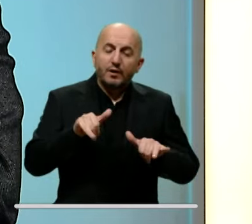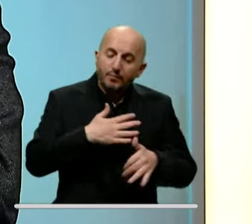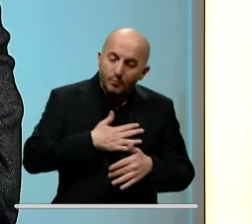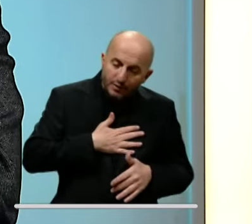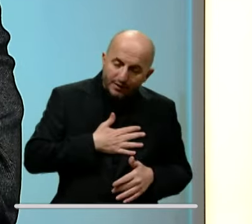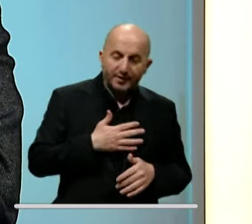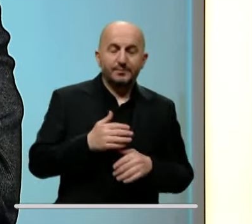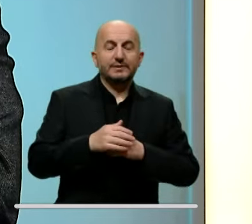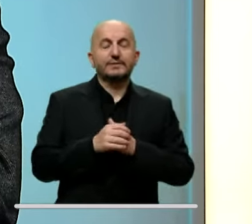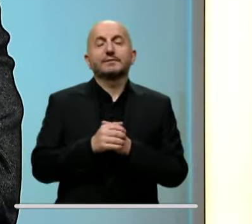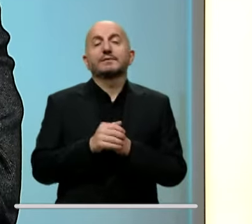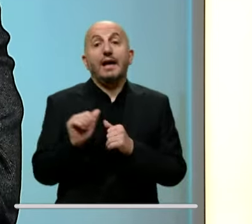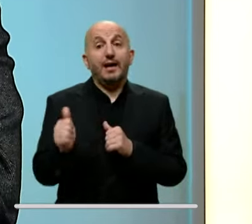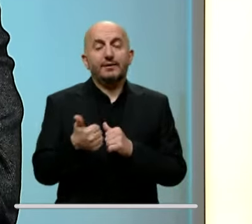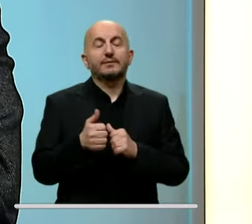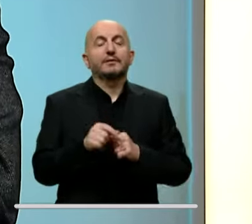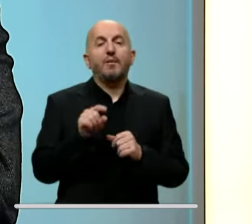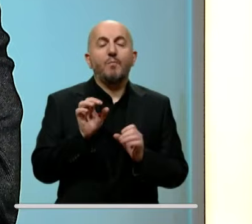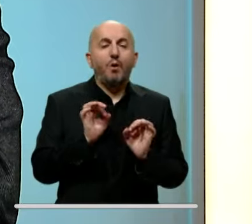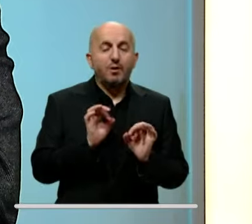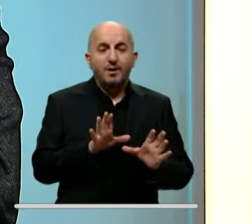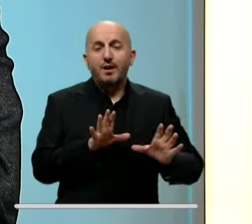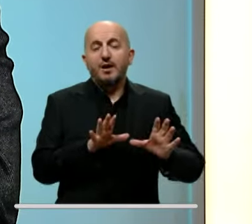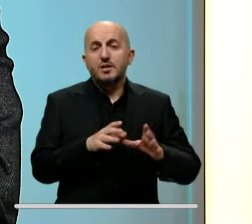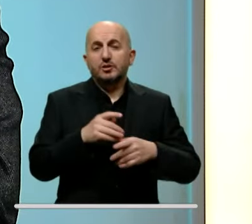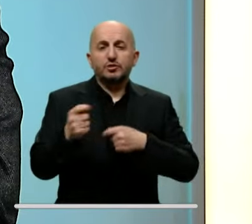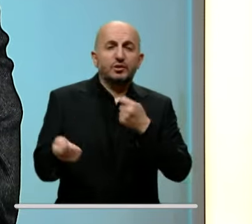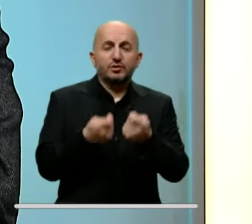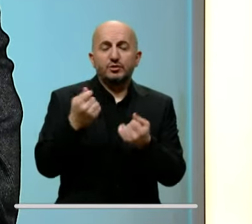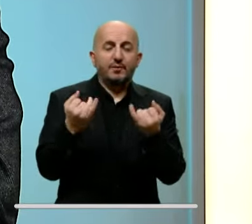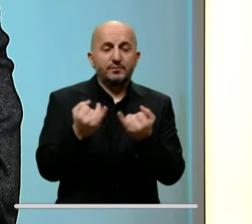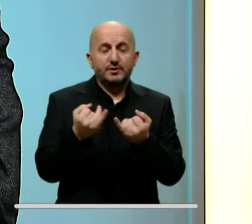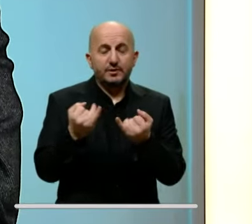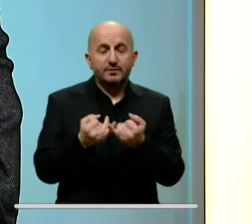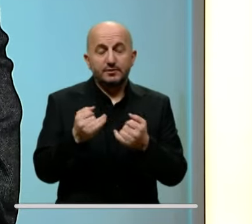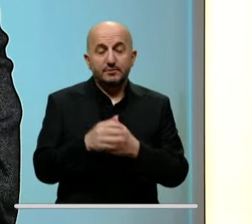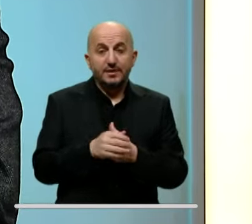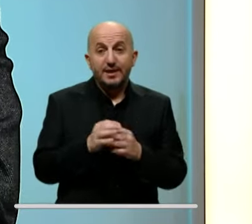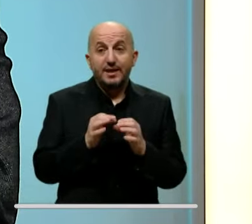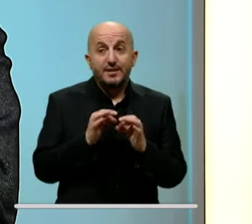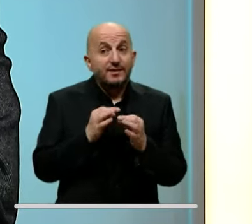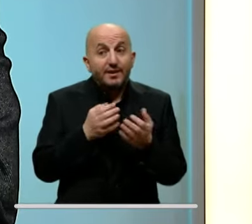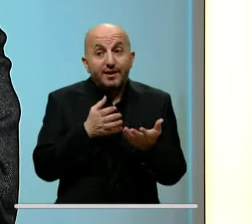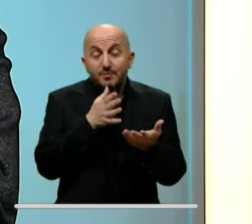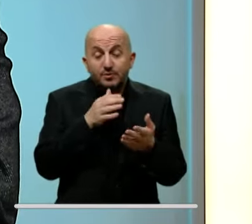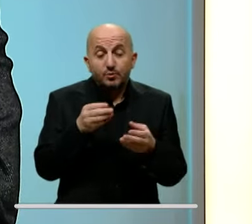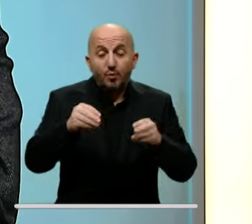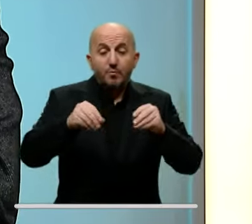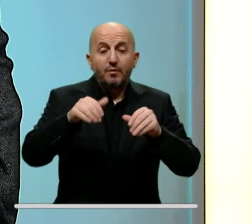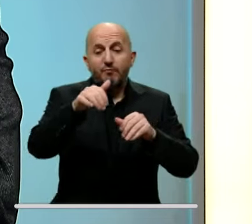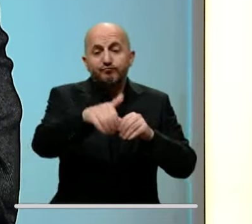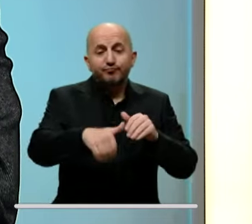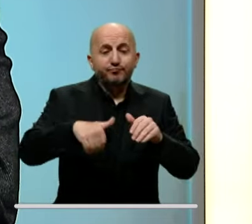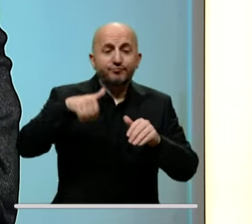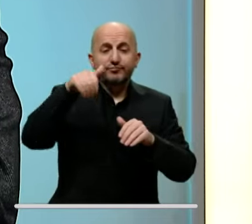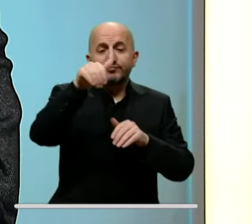ondan dolayı E bu şekilde çalışan bir kardeşimiz Tabii ne bilsin Yani toprağı eşiyor ve